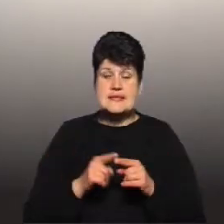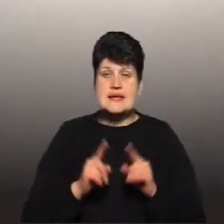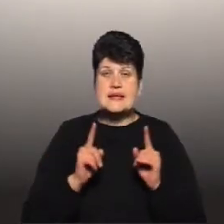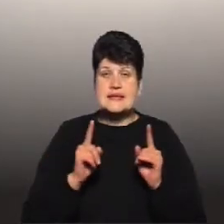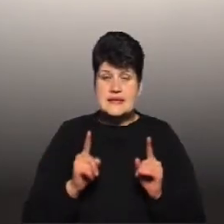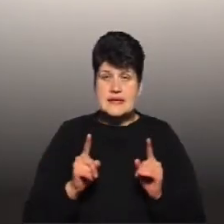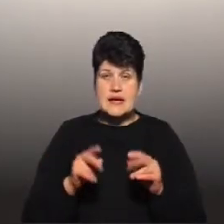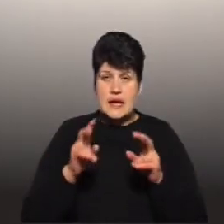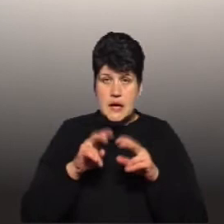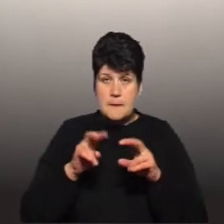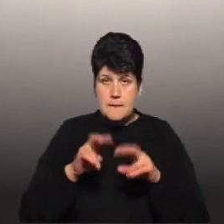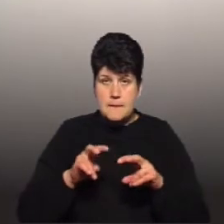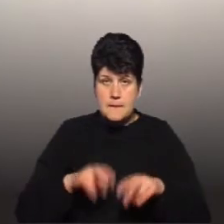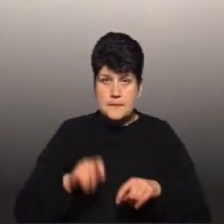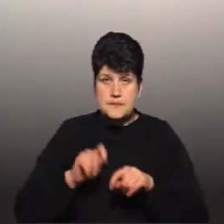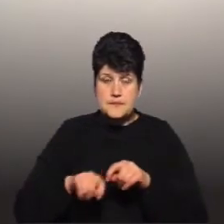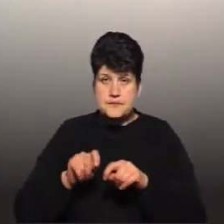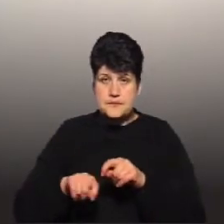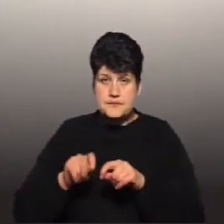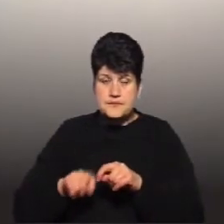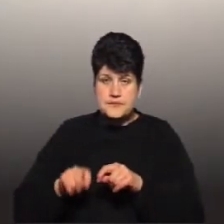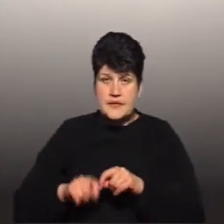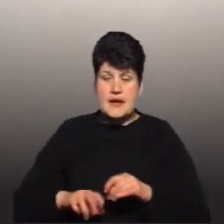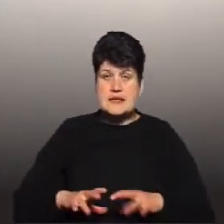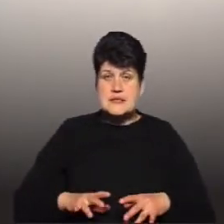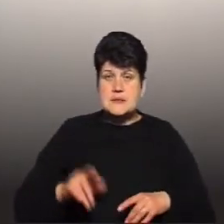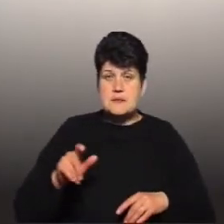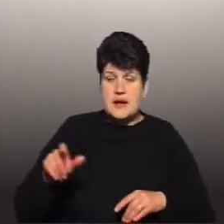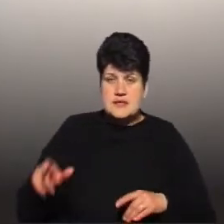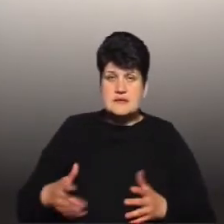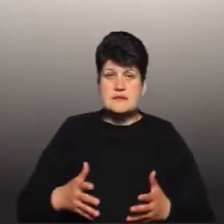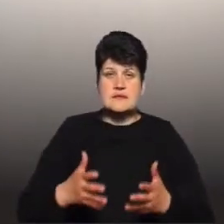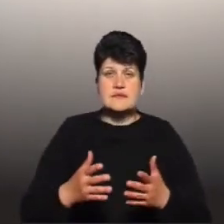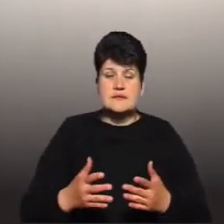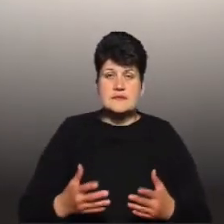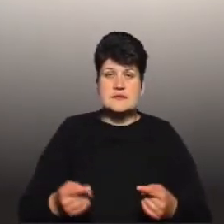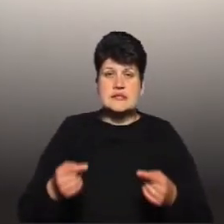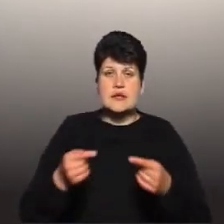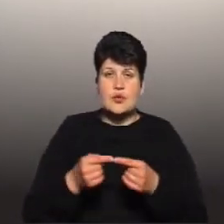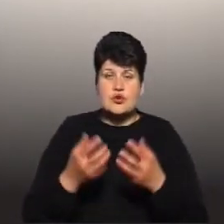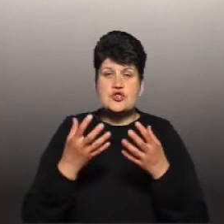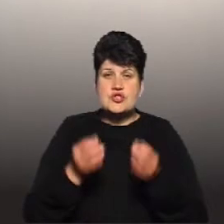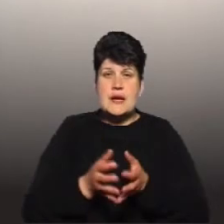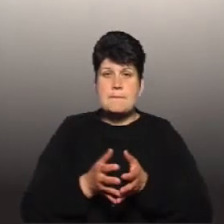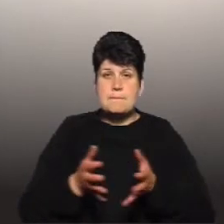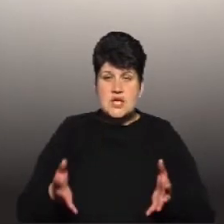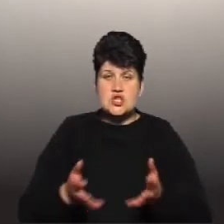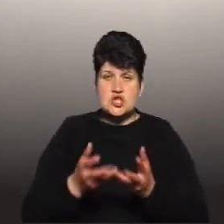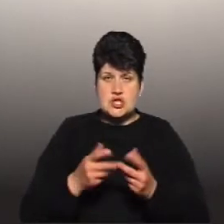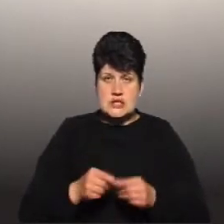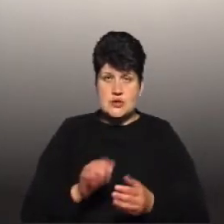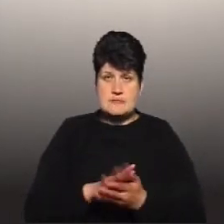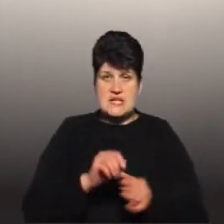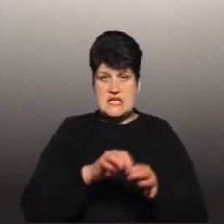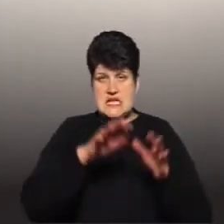досліджень інспекція перевірок встановлює ще більше число тих сміттєзвалищ. Це,